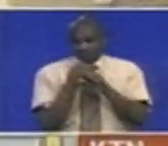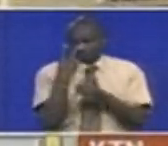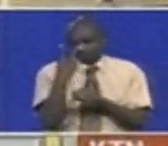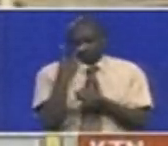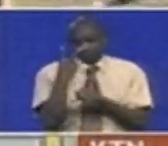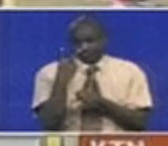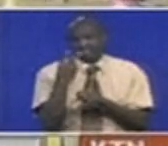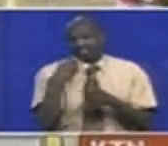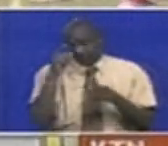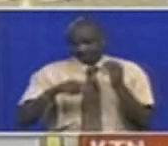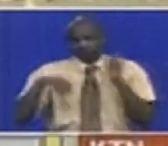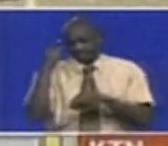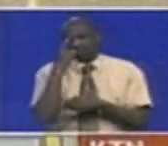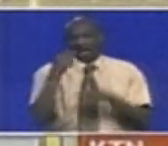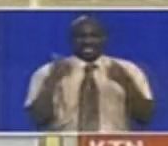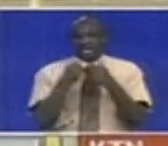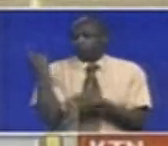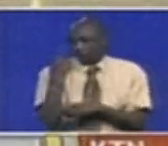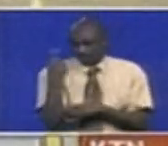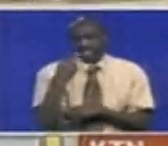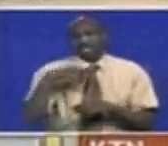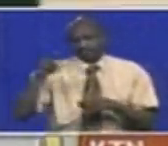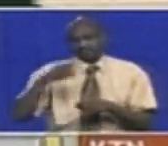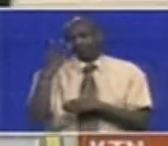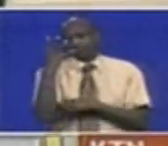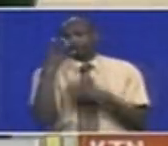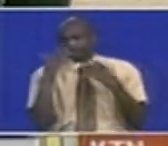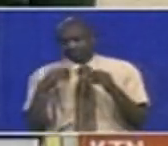kuu baada ya kushinda mechi moja pekee kati ya michuano minne.